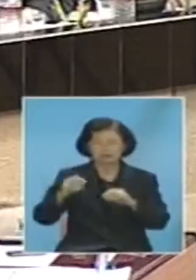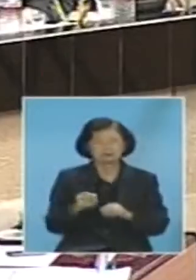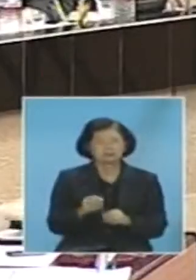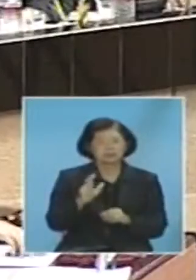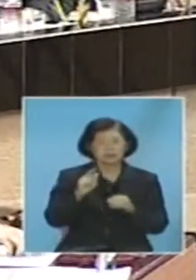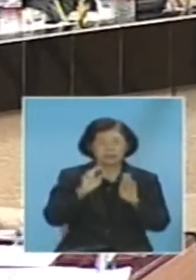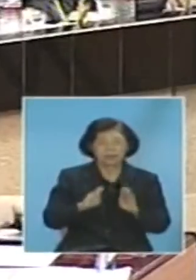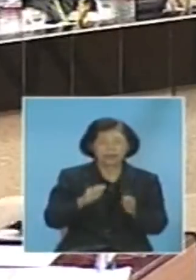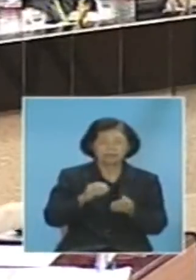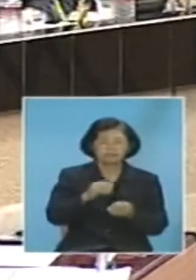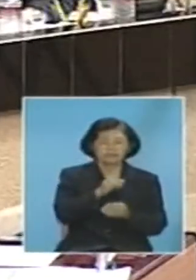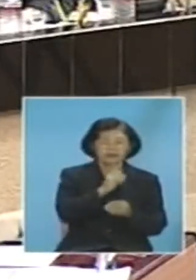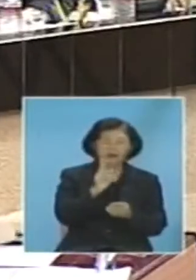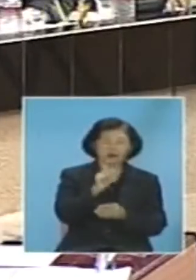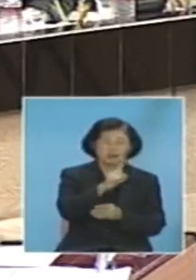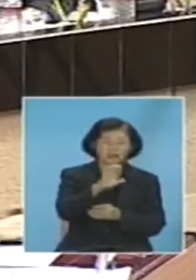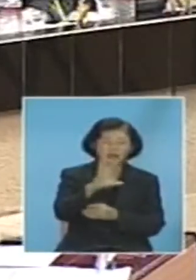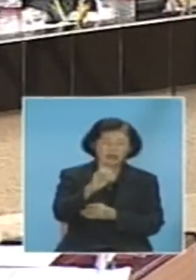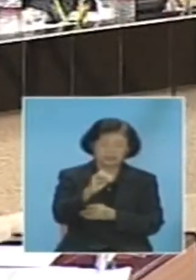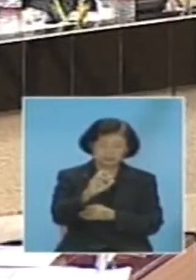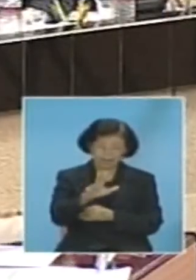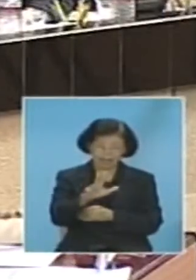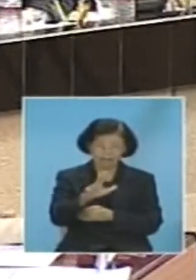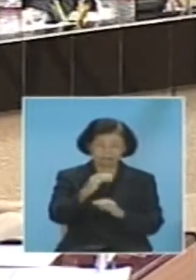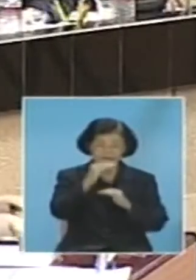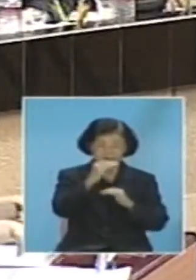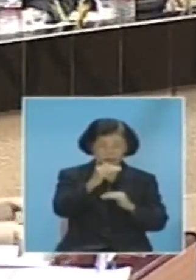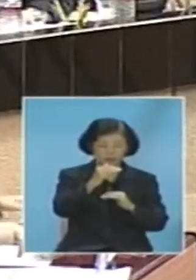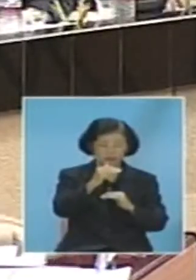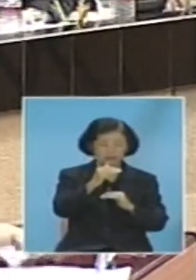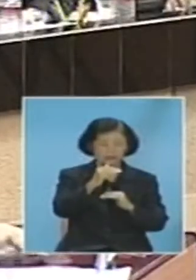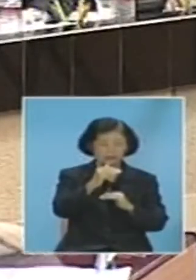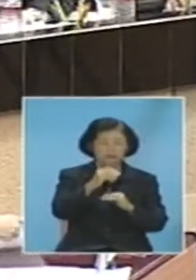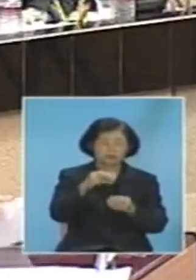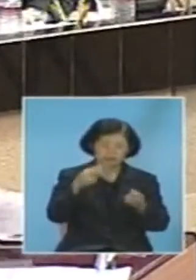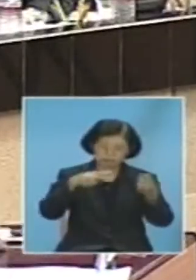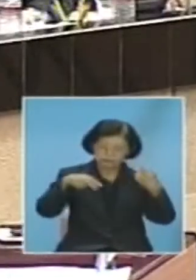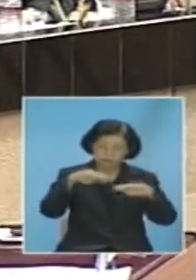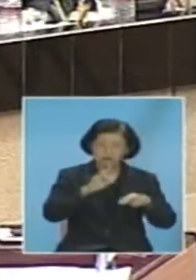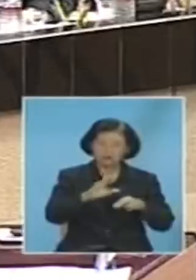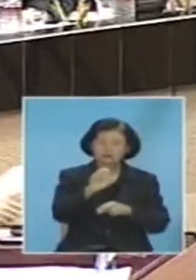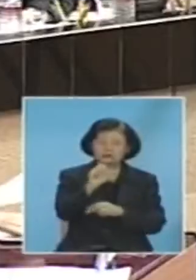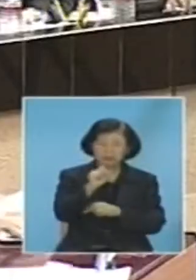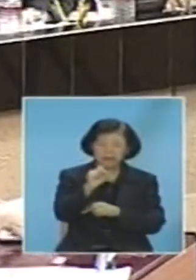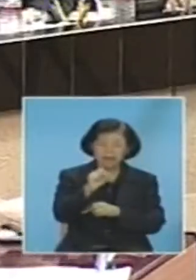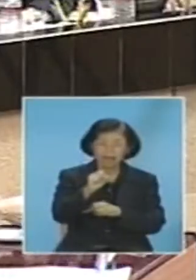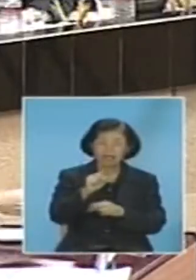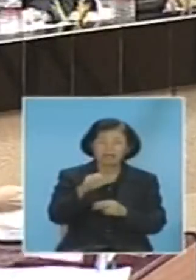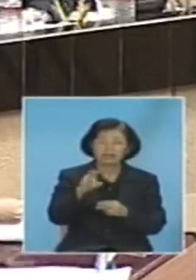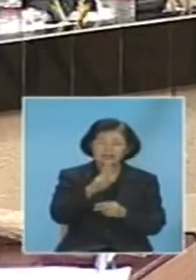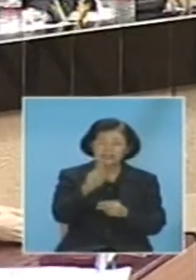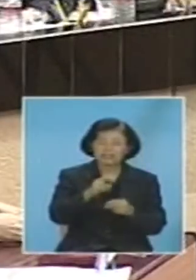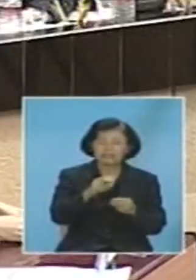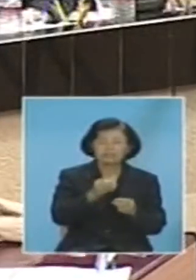ที่153ค่ะได้กำหนดไว้ว่าการพิจารณาของสภาให้ยึดสำนวนของปป